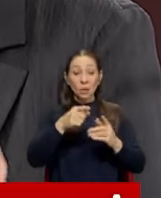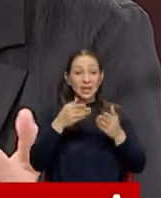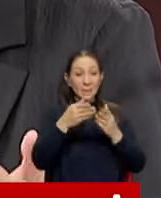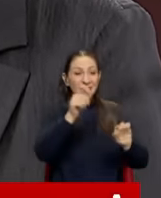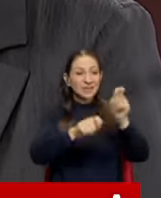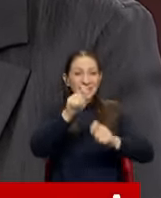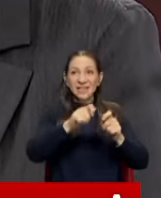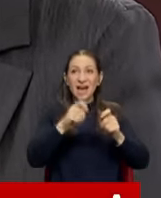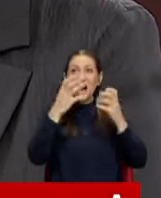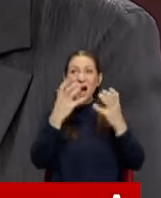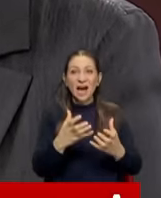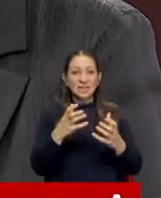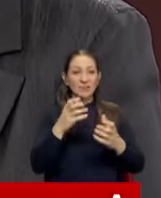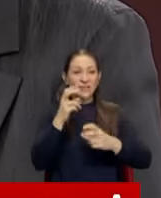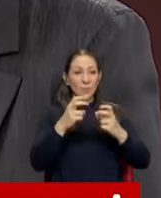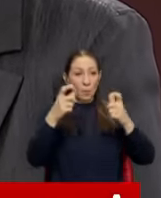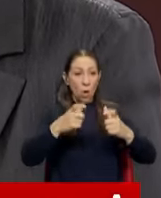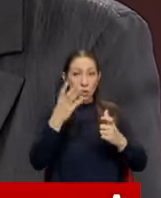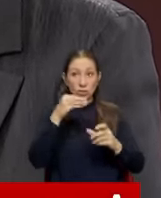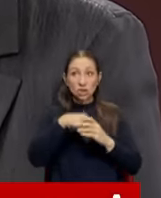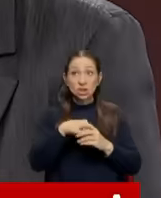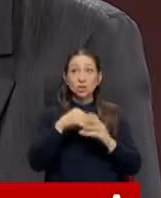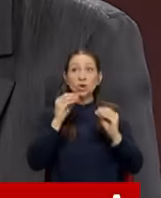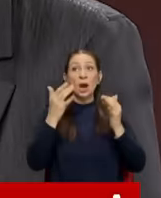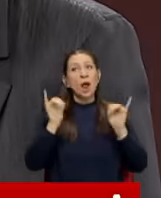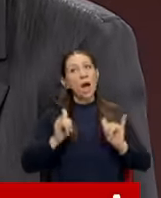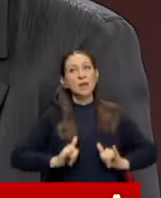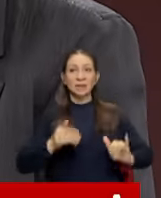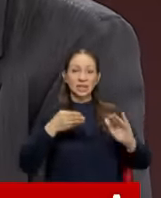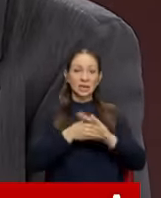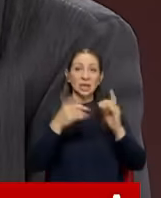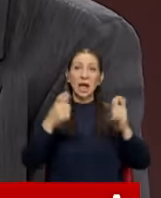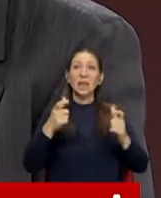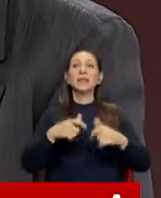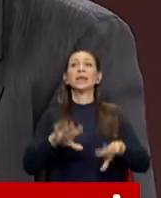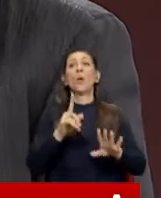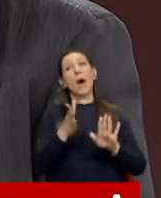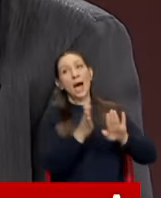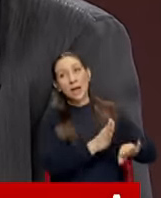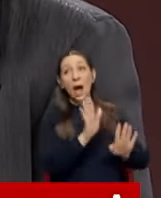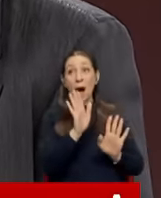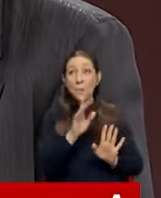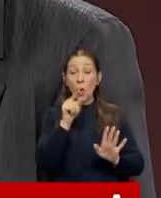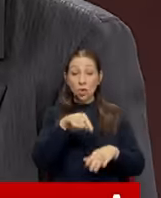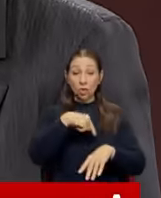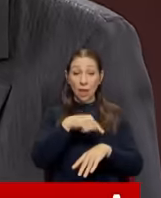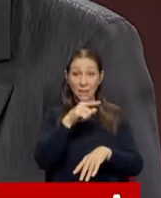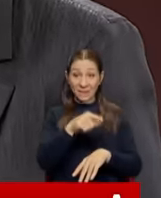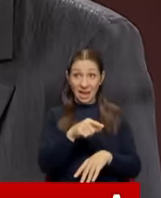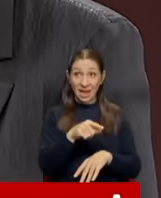Eee ağır sanayi bölgeleri olduğu için öyle hani çok rahatlıkla girebileceğiniz alanlar değildir o ayrı Ama o dönemde